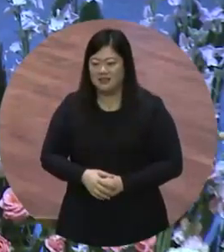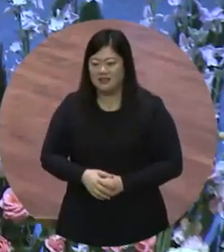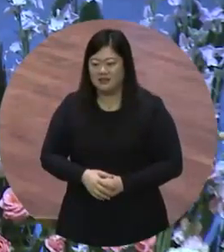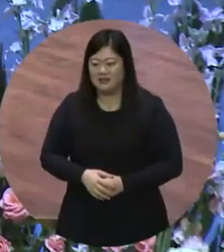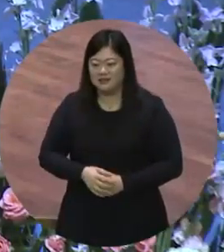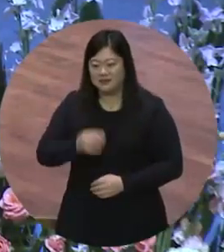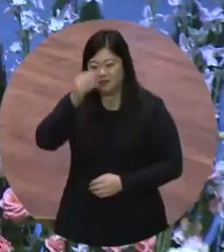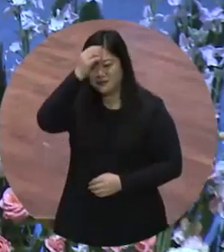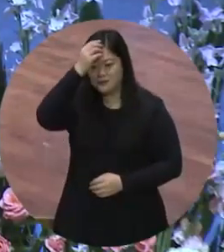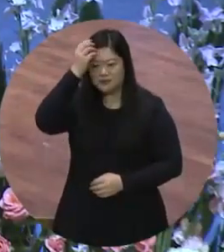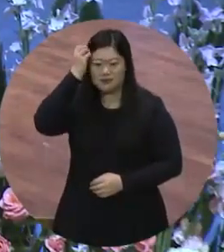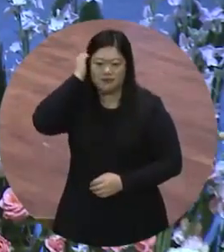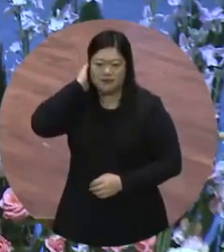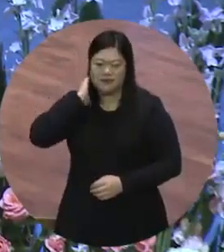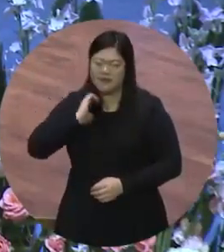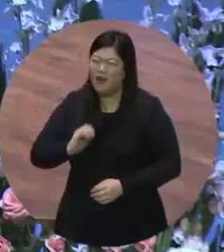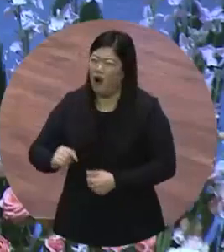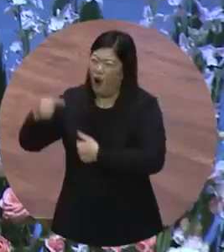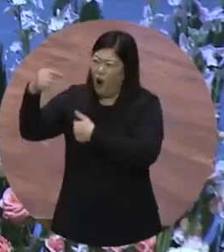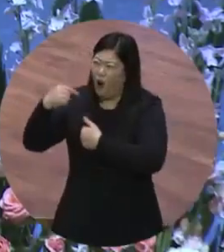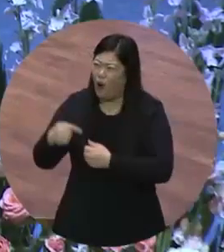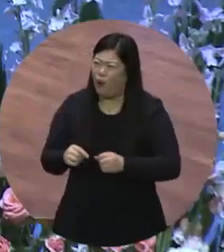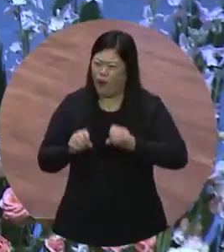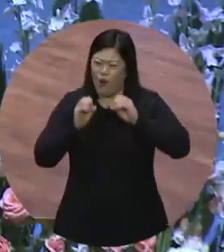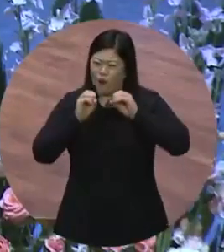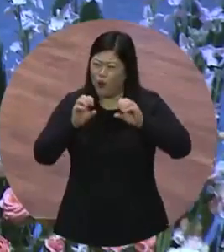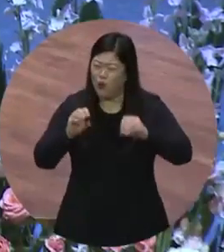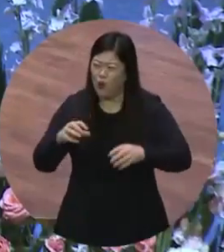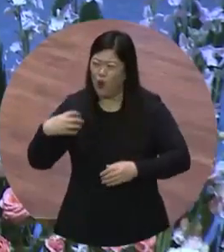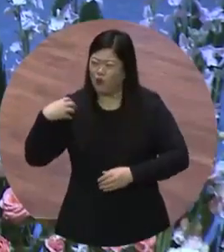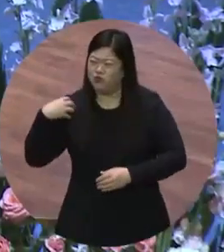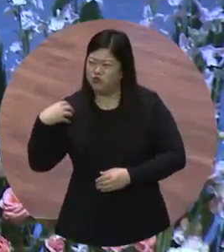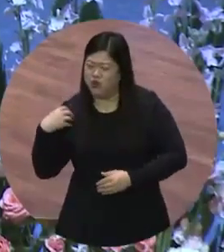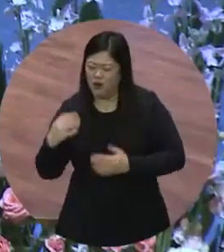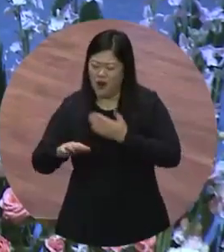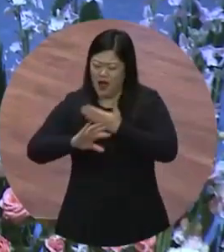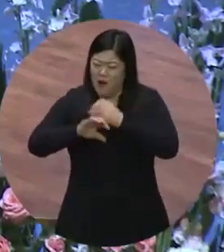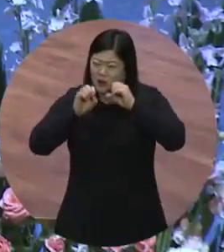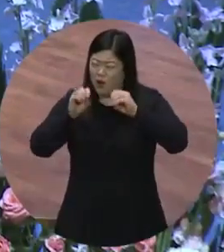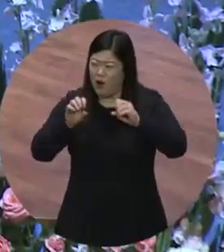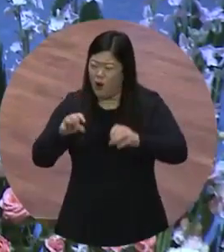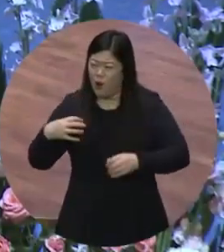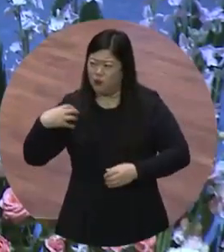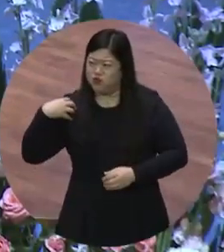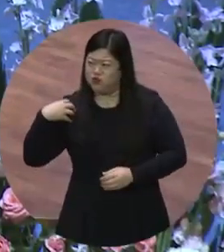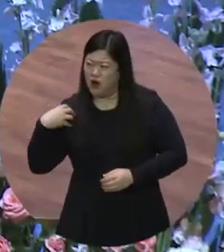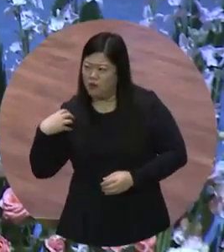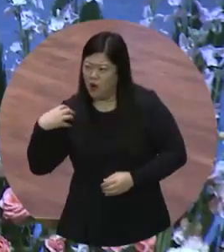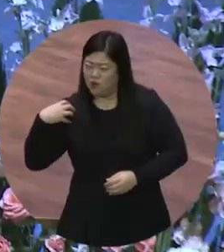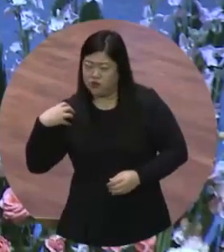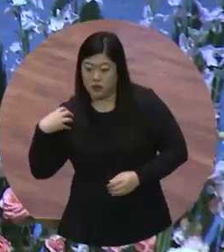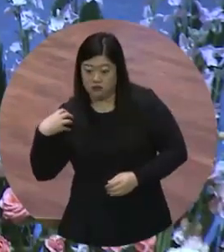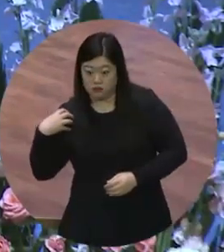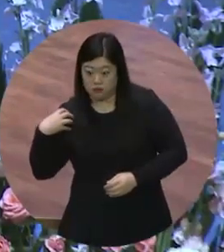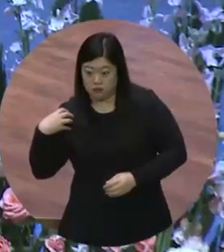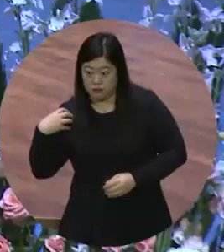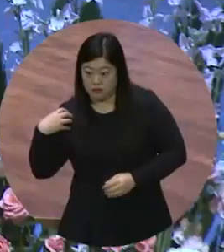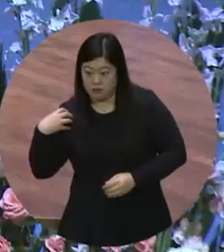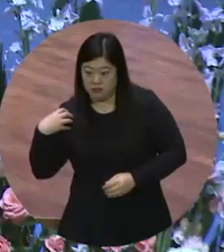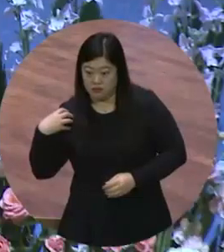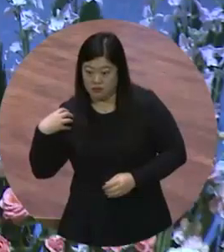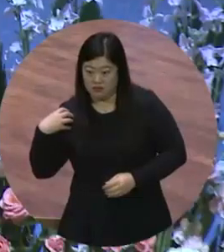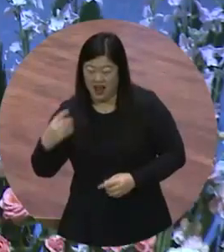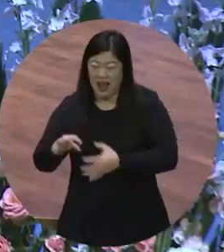됩니다. 맨날 전도하래, 맨날 선교하래, 막 예우게 골치 아파. 부담된다. 자꾸